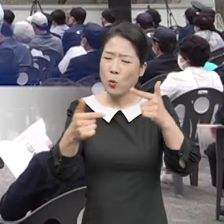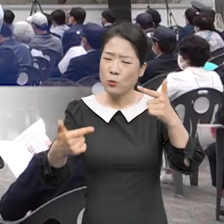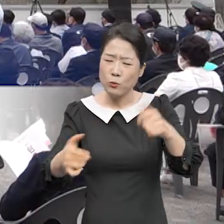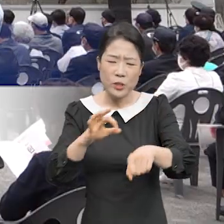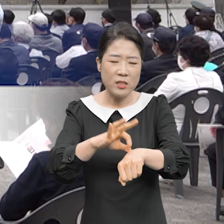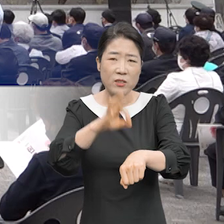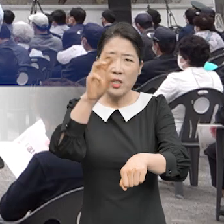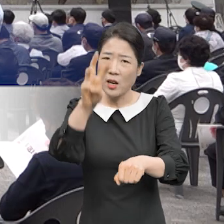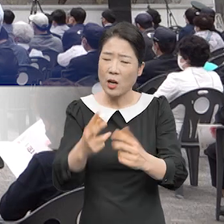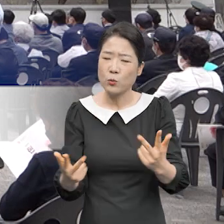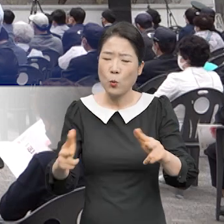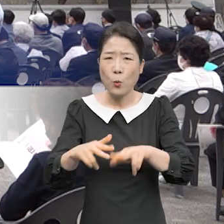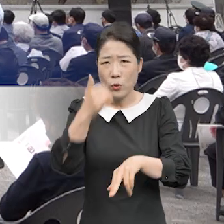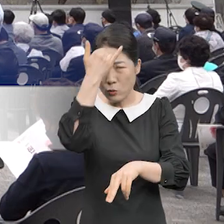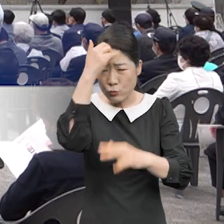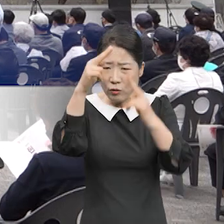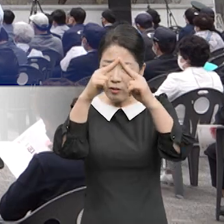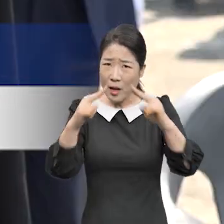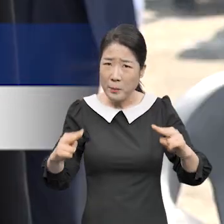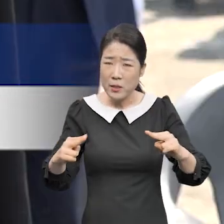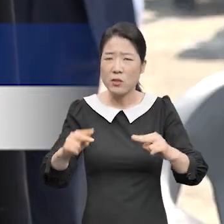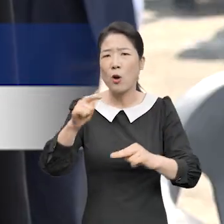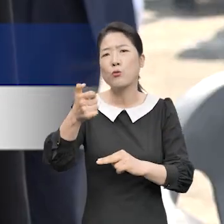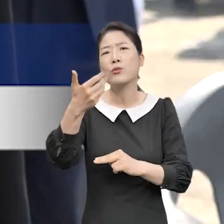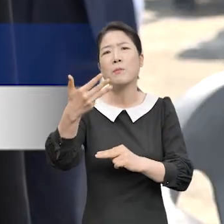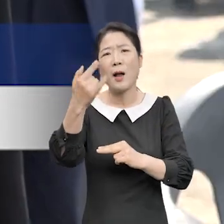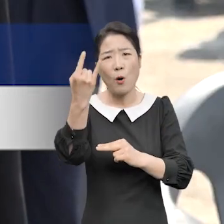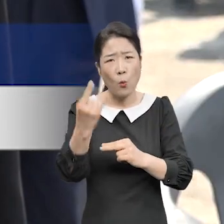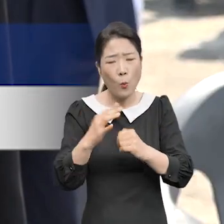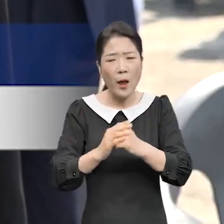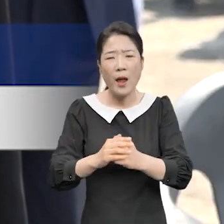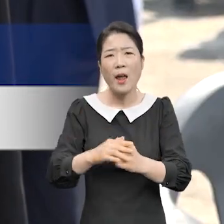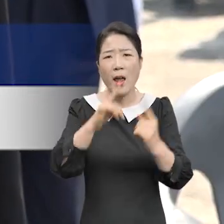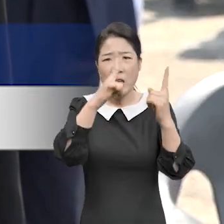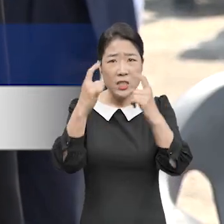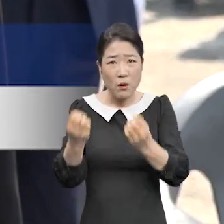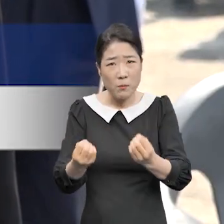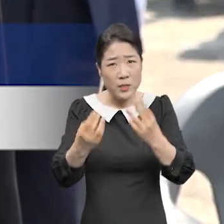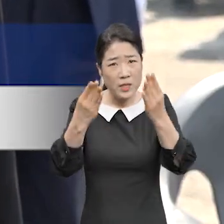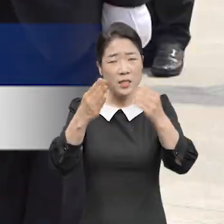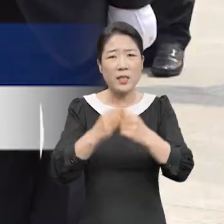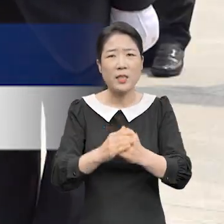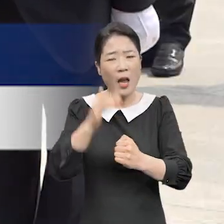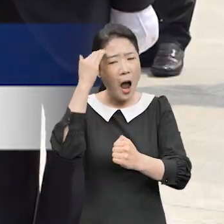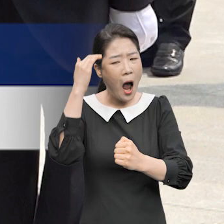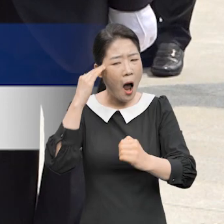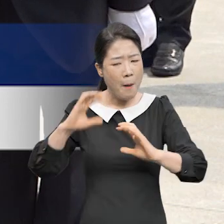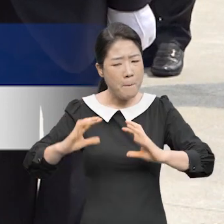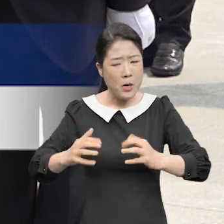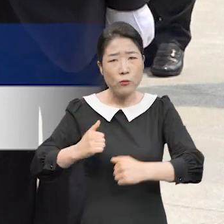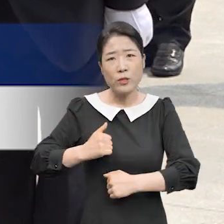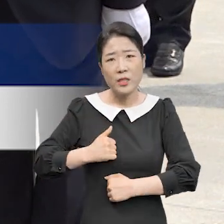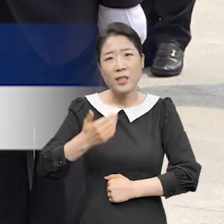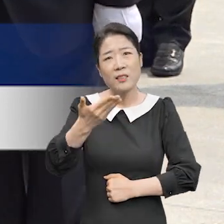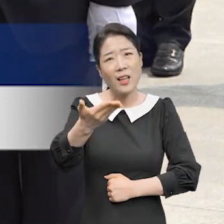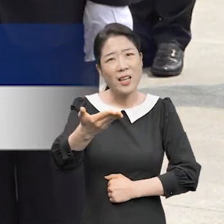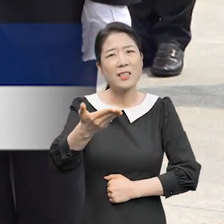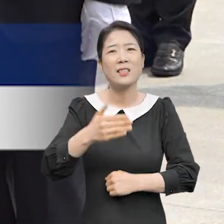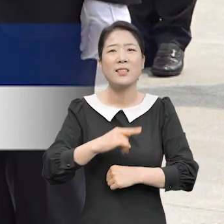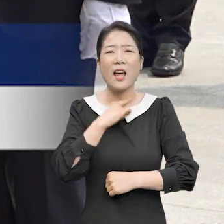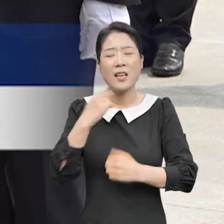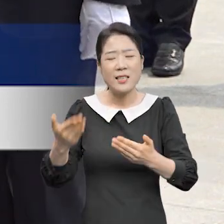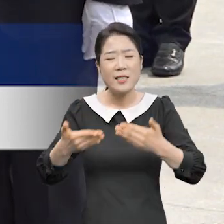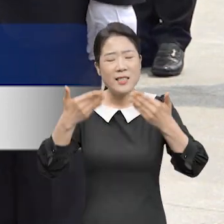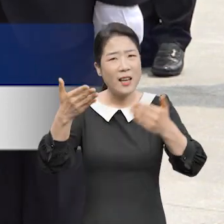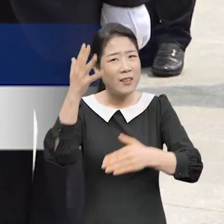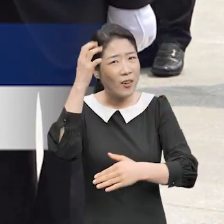10시에는 광주공원 현충탑에서 제 68회 현충일 추념치기 대한민국을 지켜낸 당신의 희생을